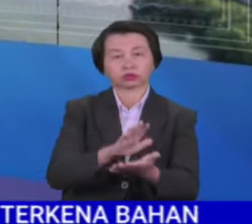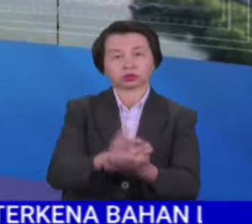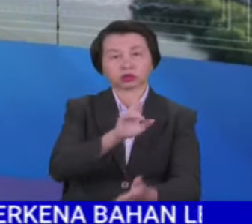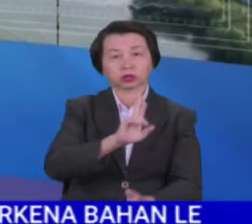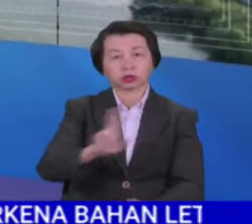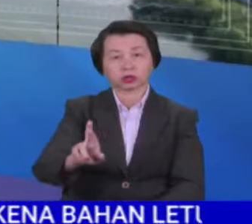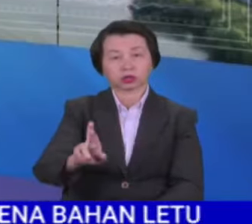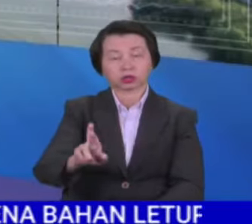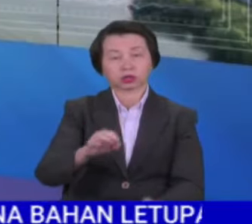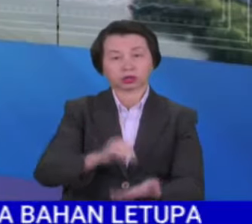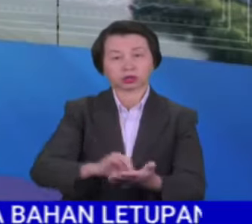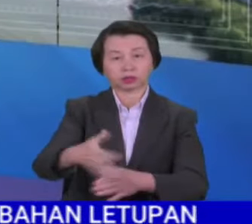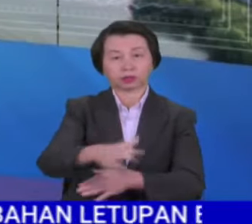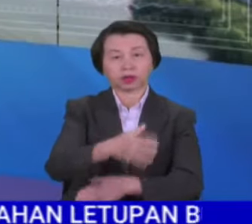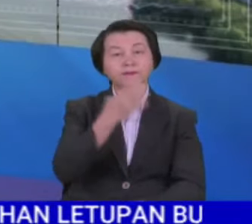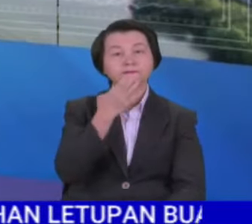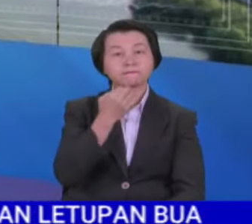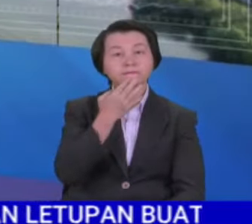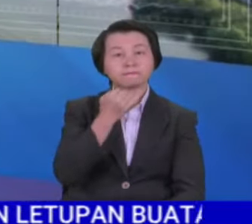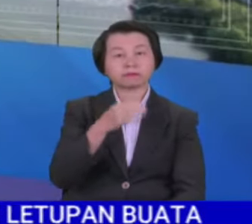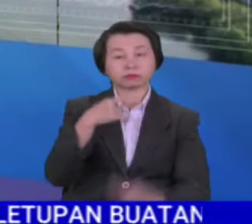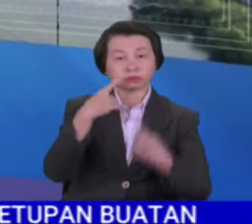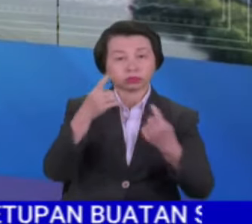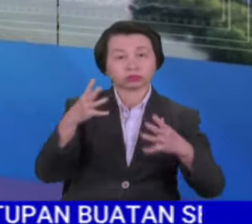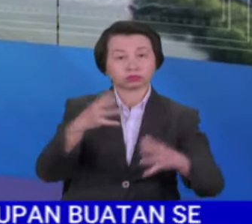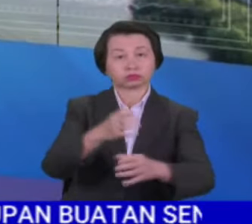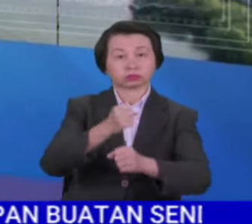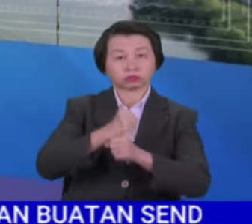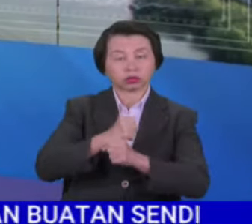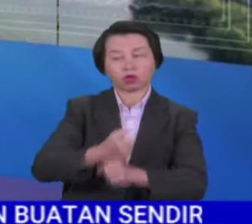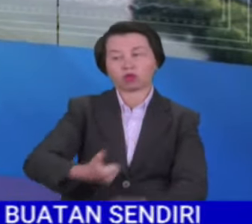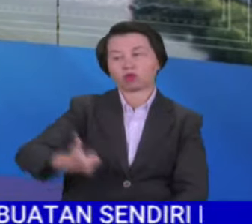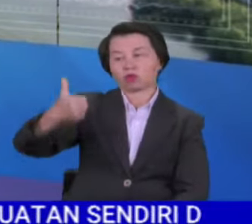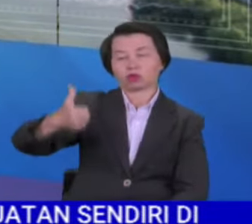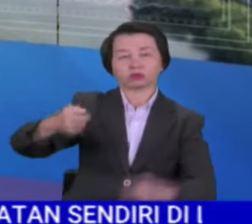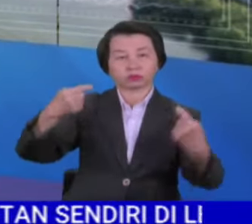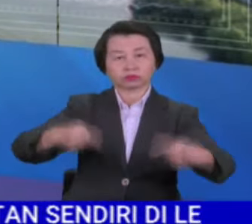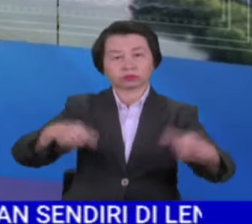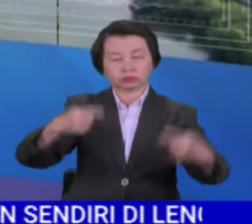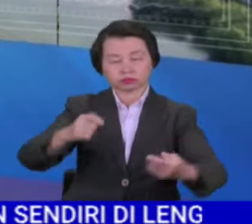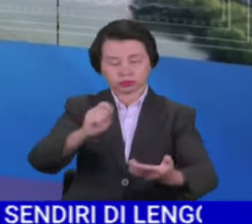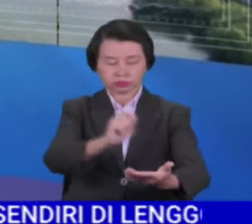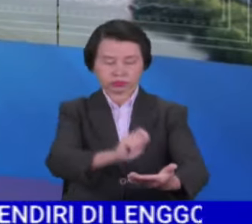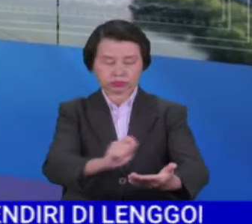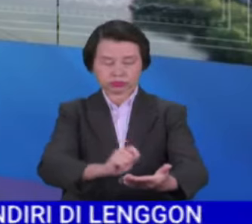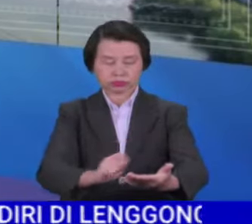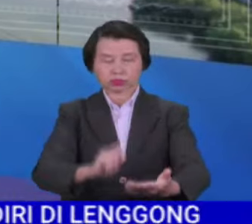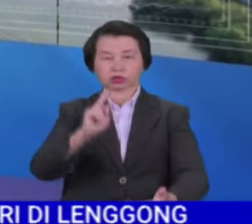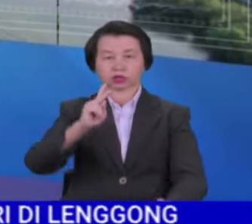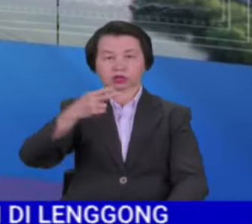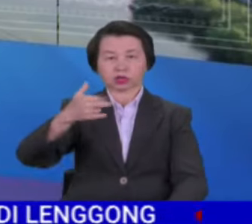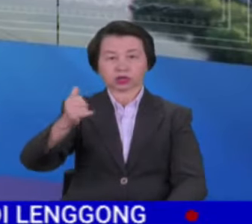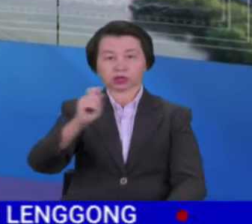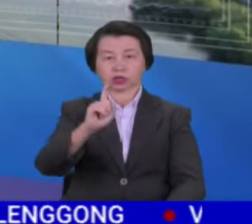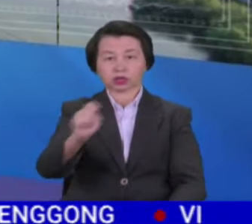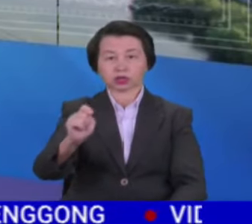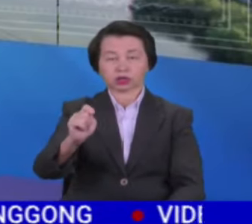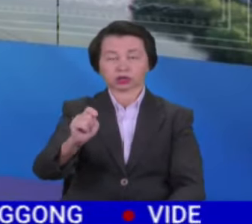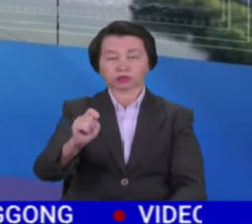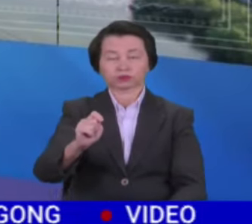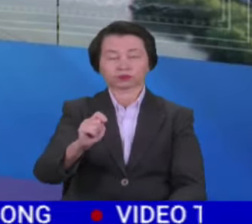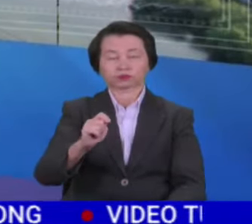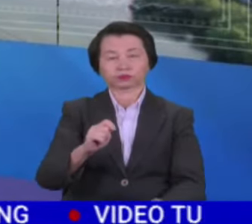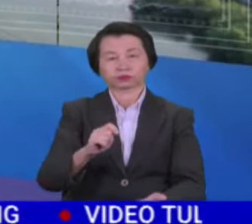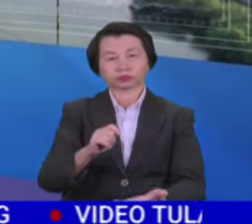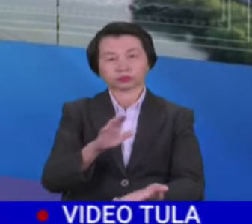Negeri Islamiyah pantai manis Papar berusaha merangkul garam juara dalam pertandingan seni hot peringkat kebangsaan majelis itu